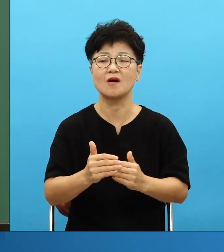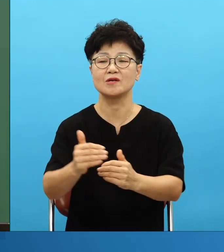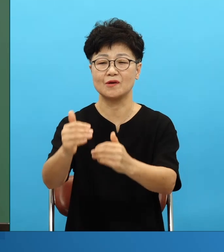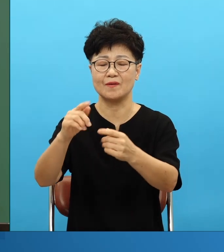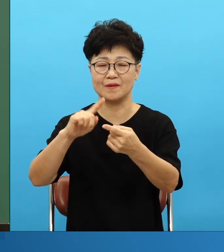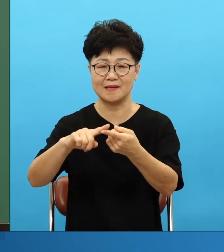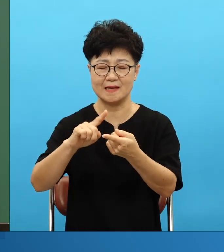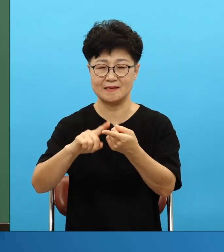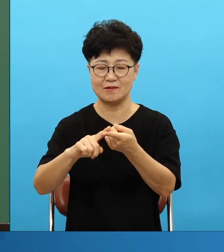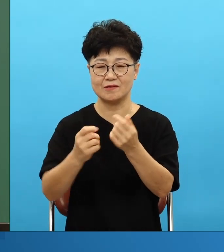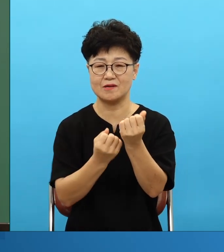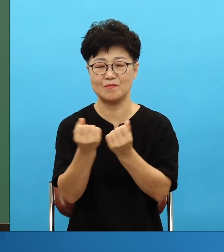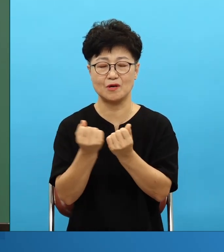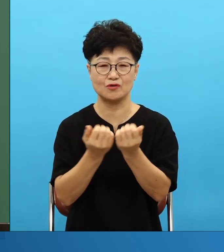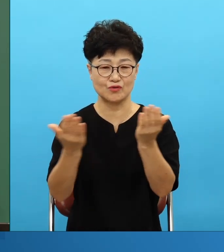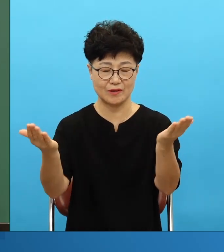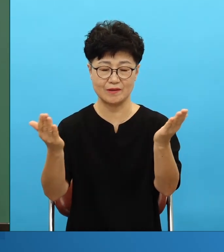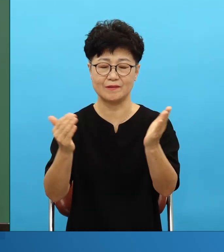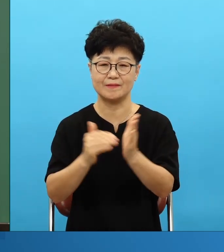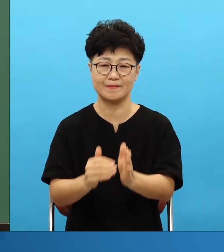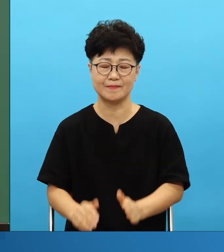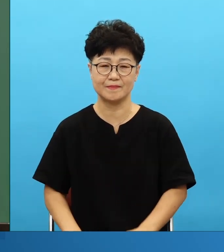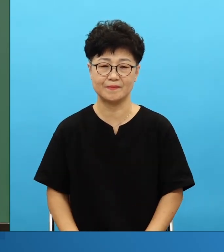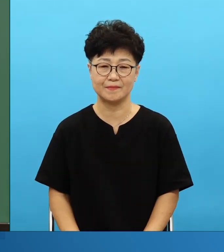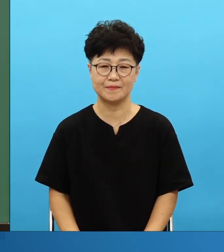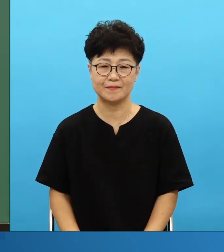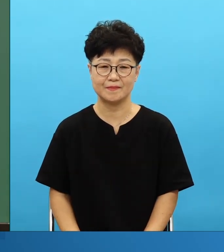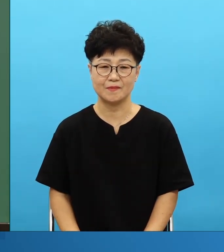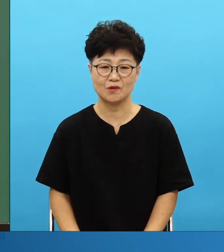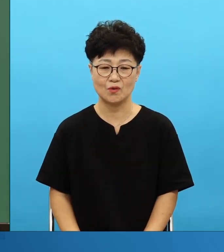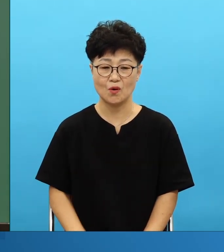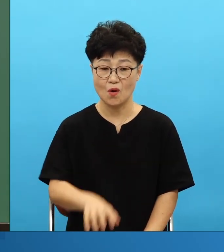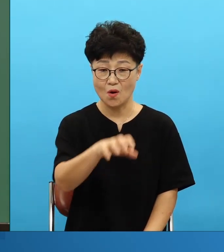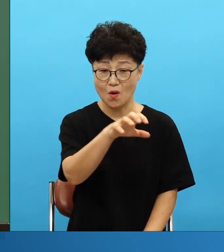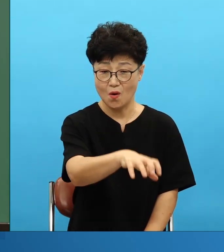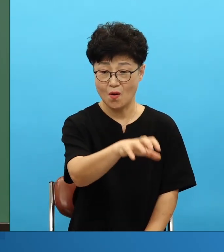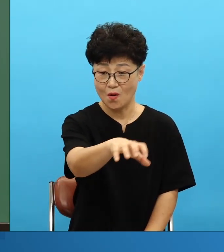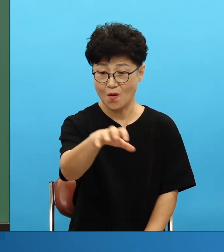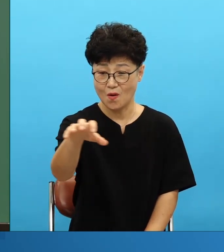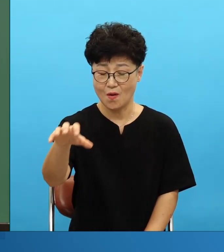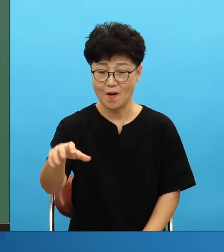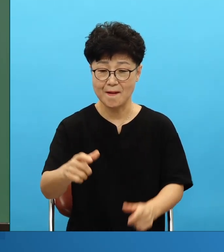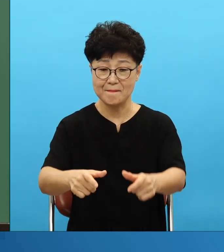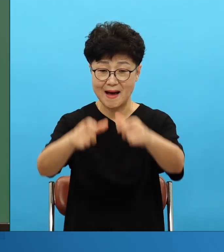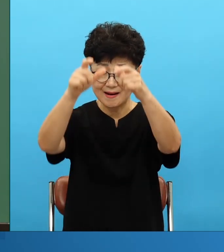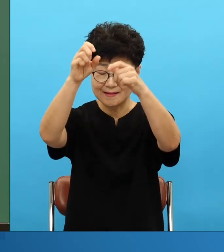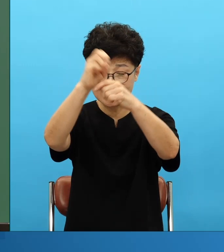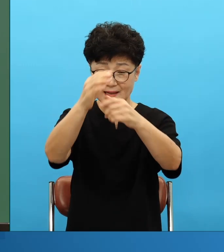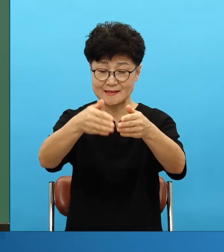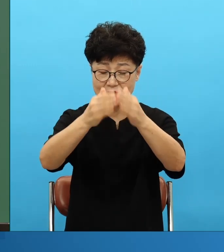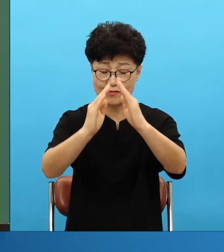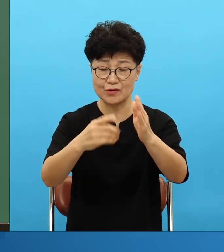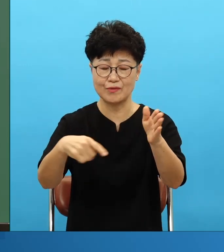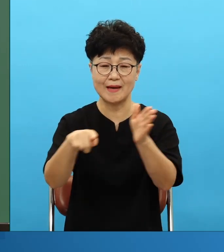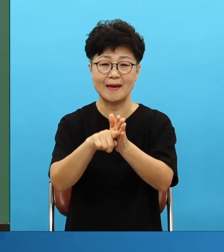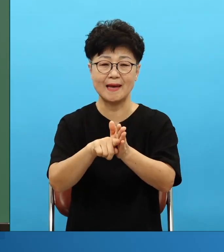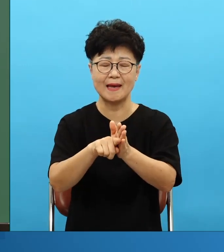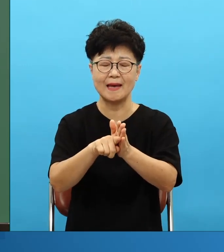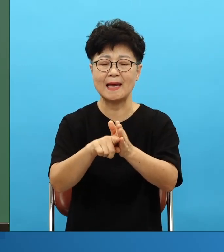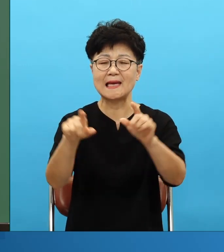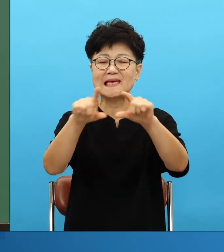군데군데에 절대 망대 세우는 이정표가 있습니다. And along the way, there are these guideposts for raising the absolute